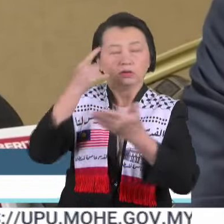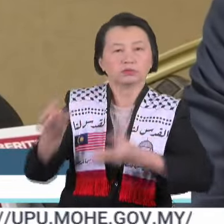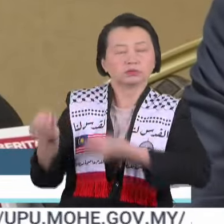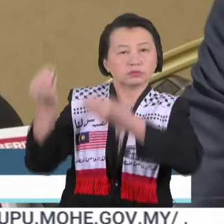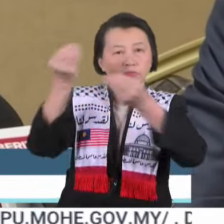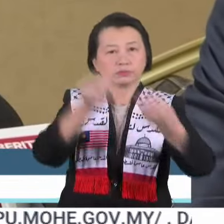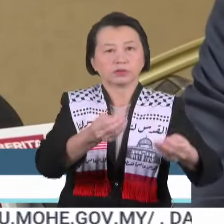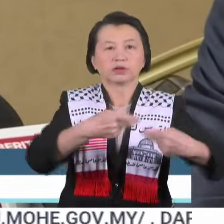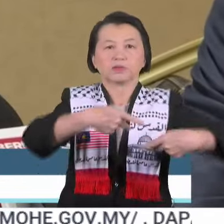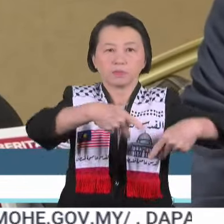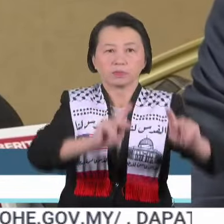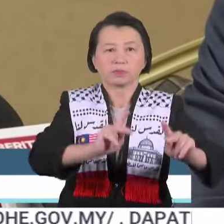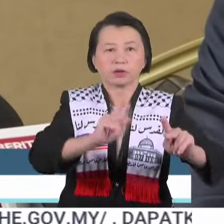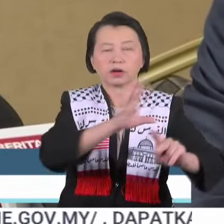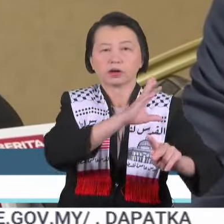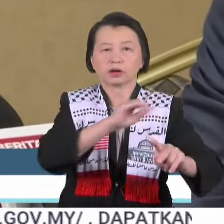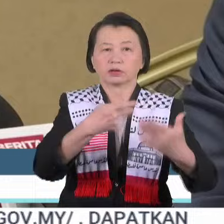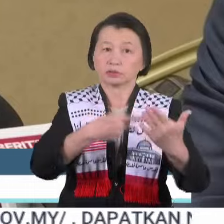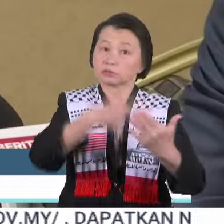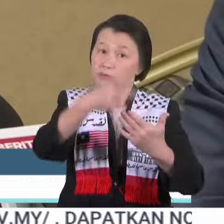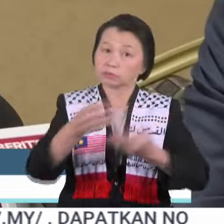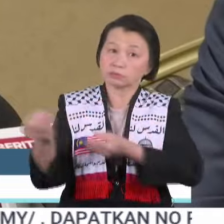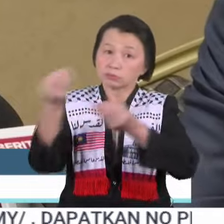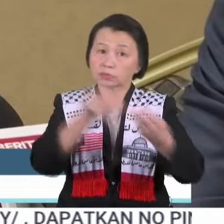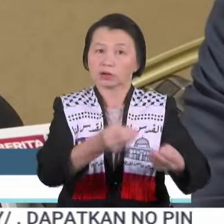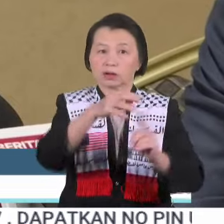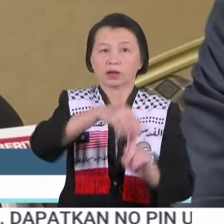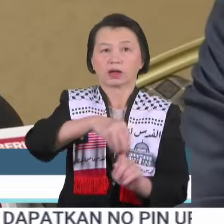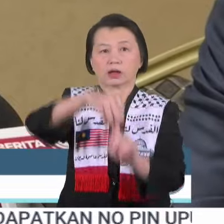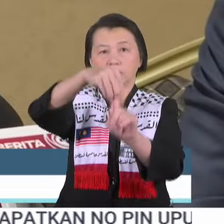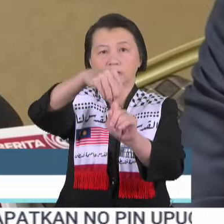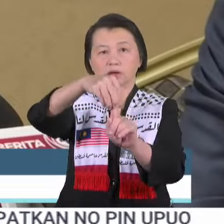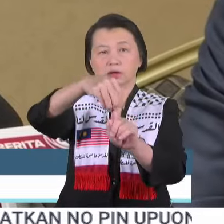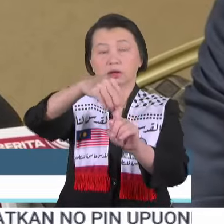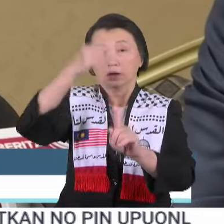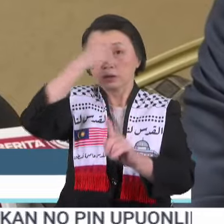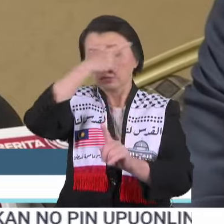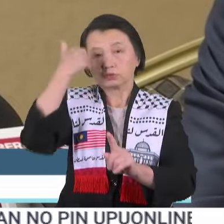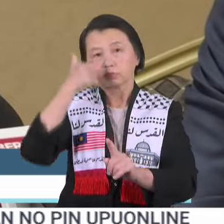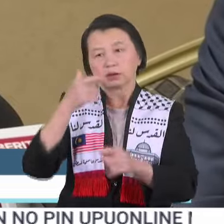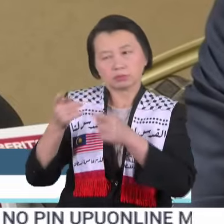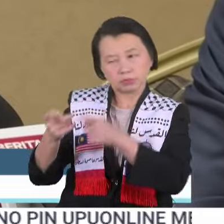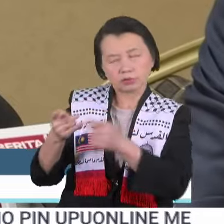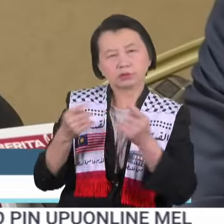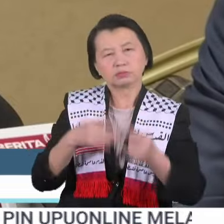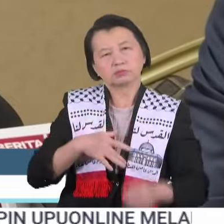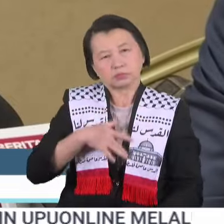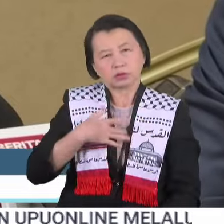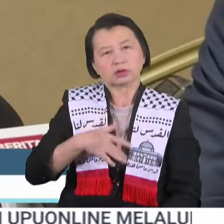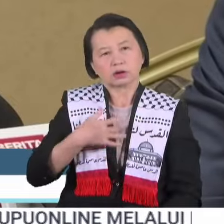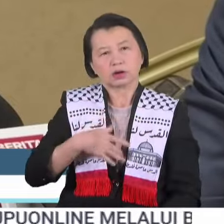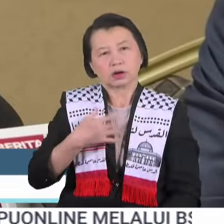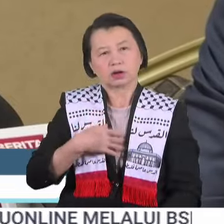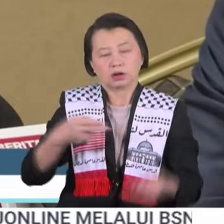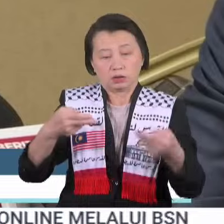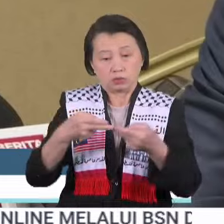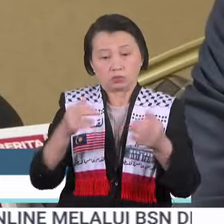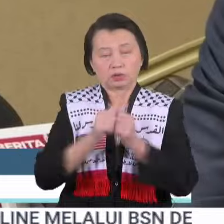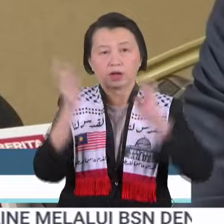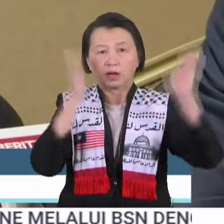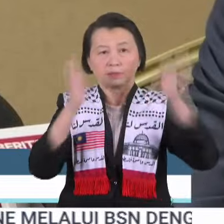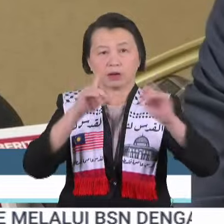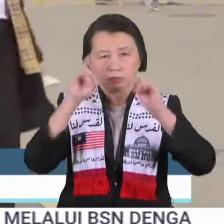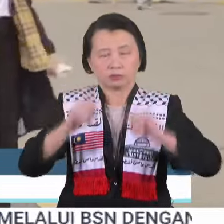memberikan ruang dan insentif istimewa kerana beliau merasakan hubungan dengan Malaysia itu